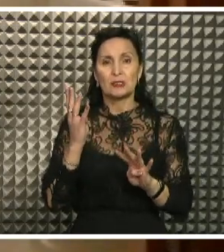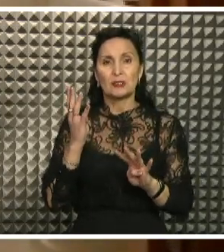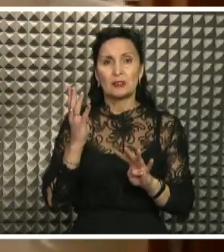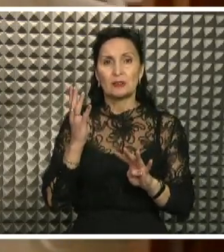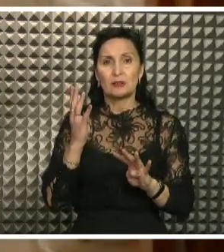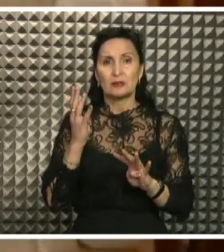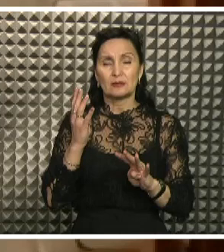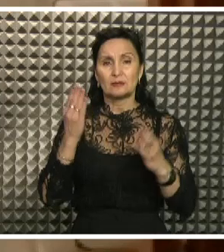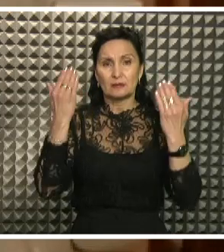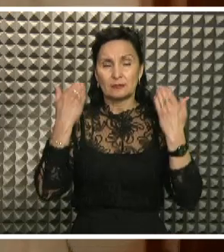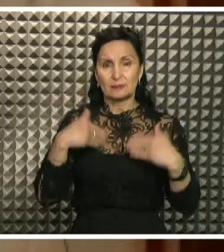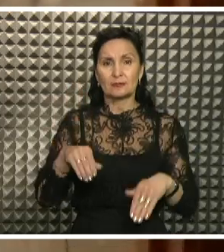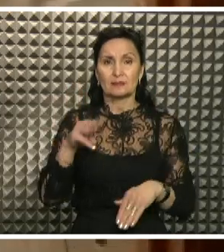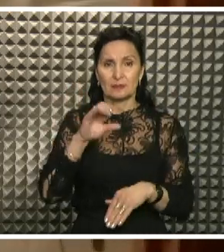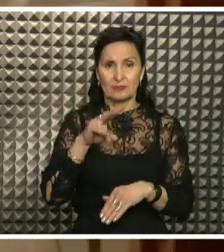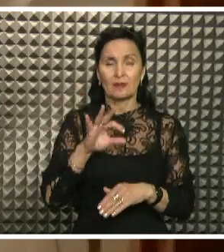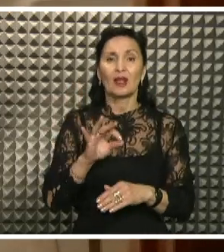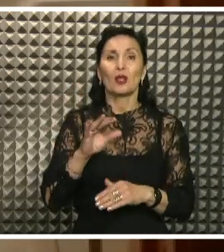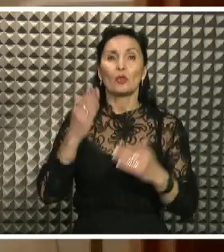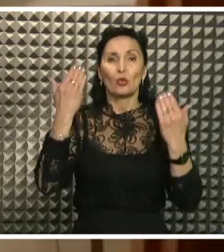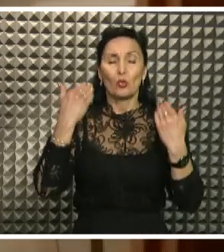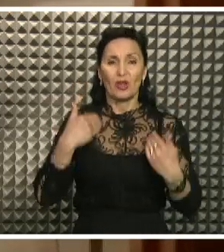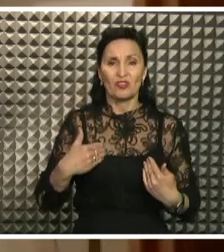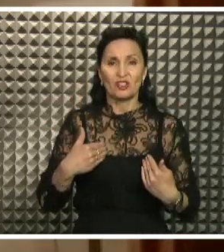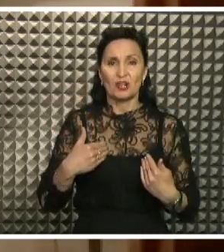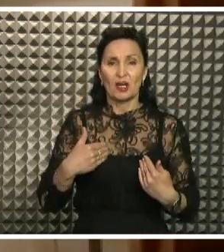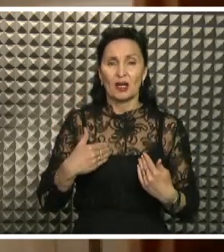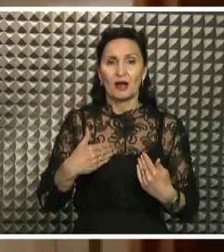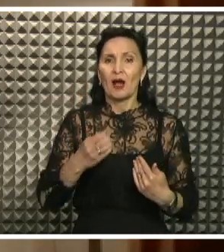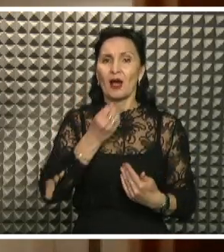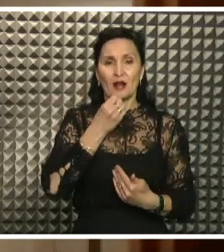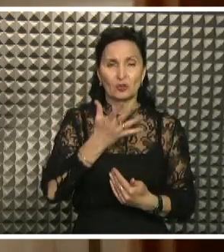очередь, ну, само собой, туловище. Хорошо.